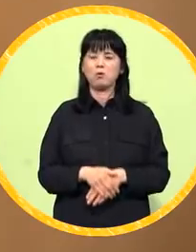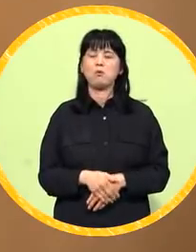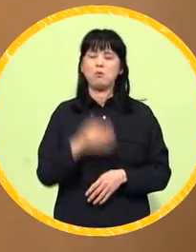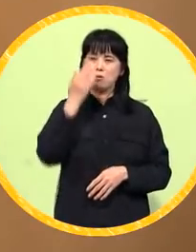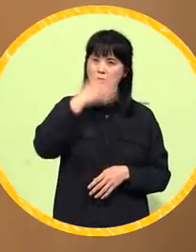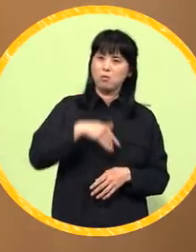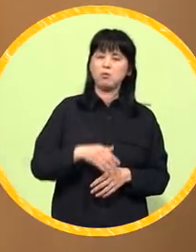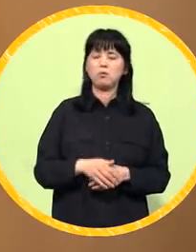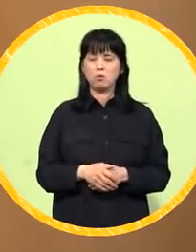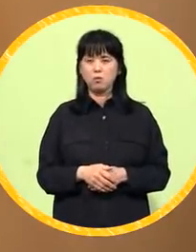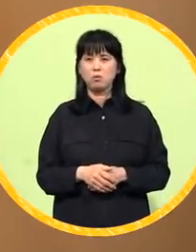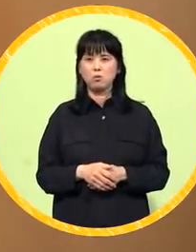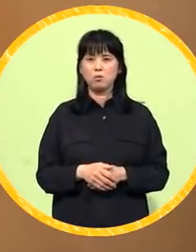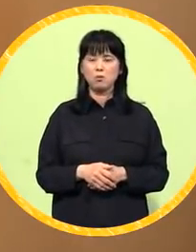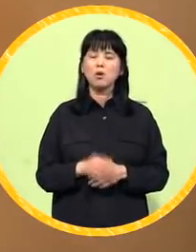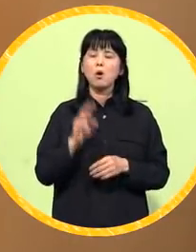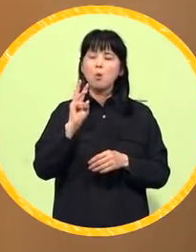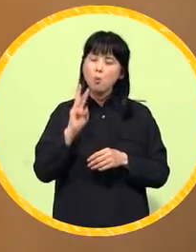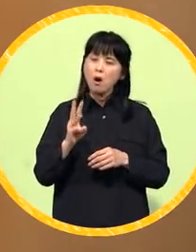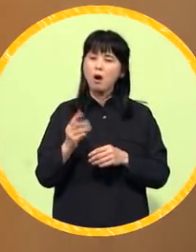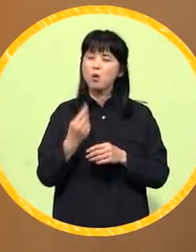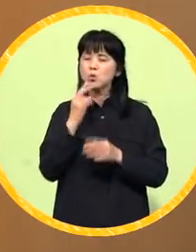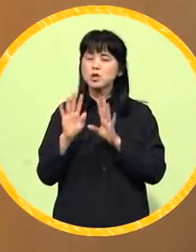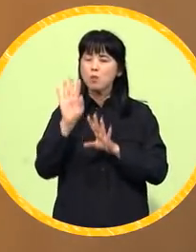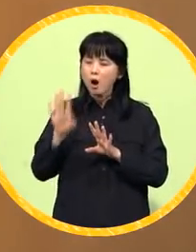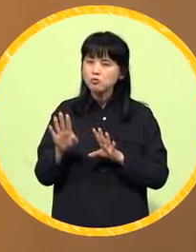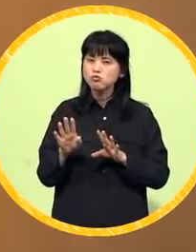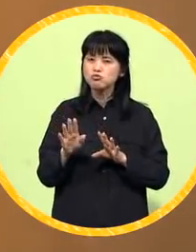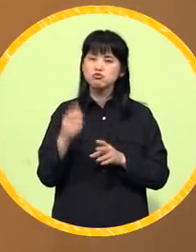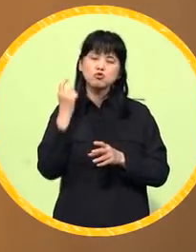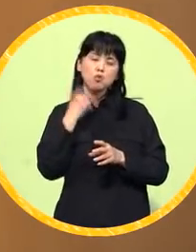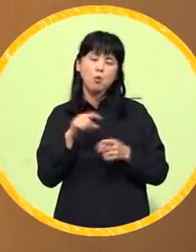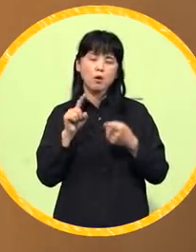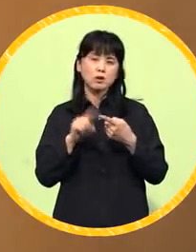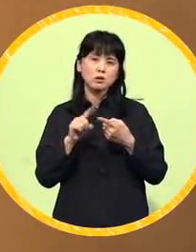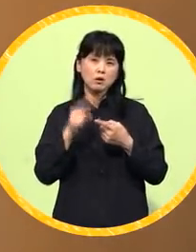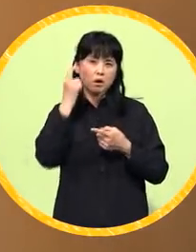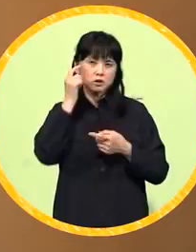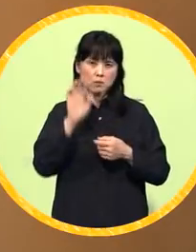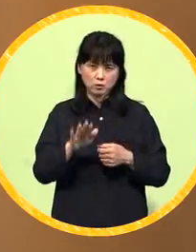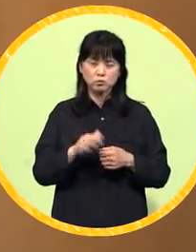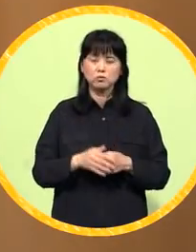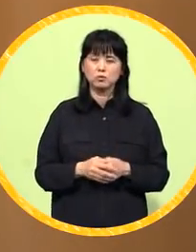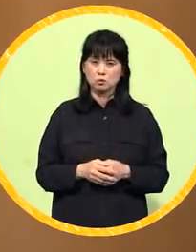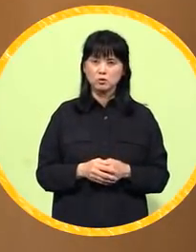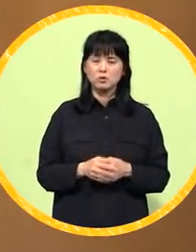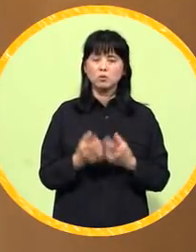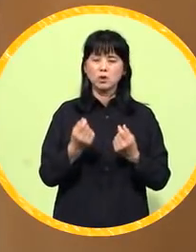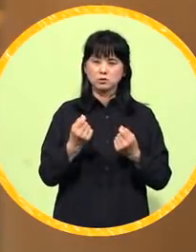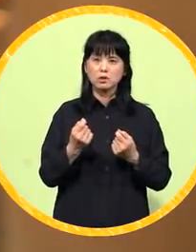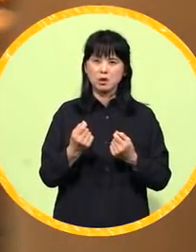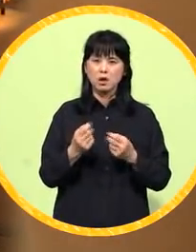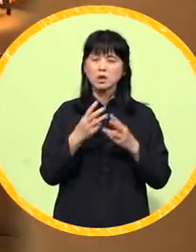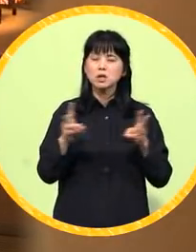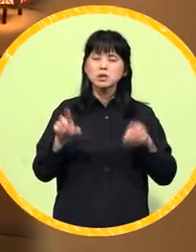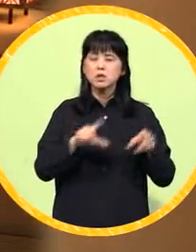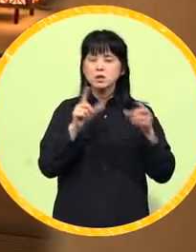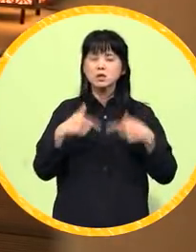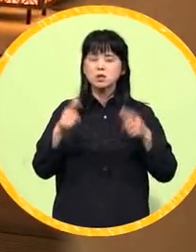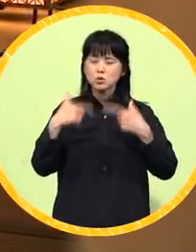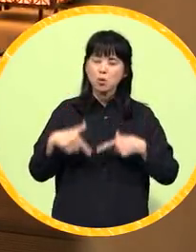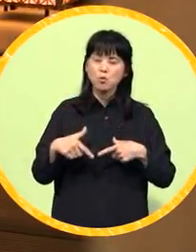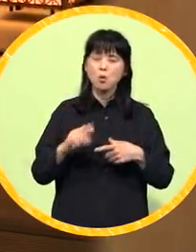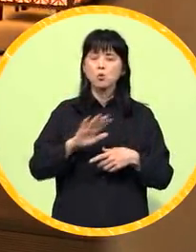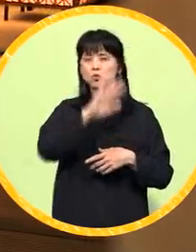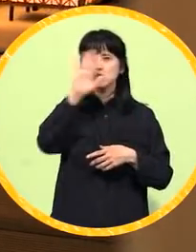ね結構はなテストもありつ所でモダンな感じもそうですねはいこの日5畳の空間をです